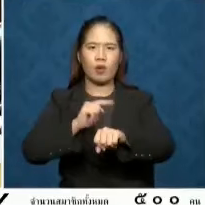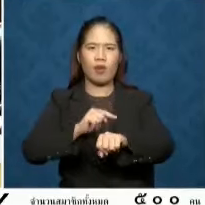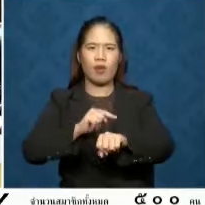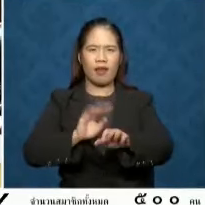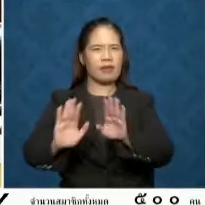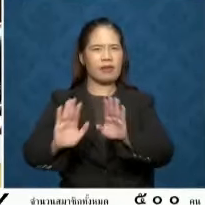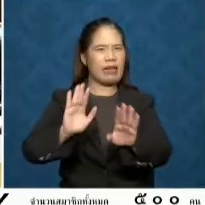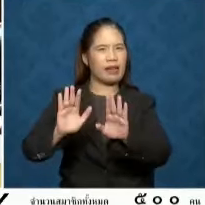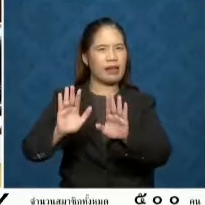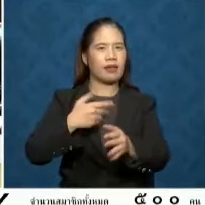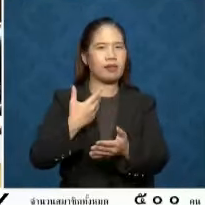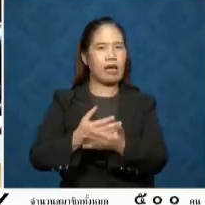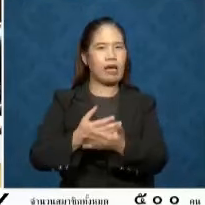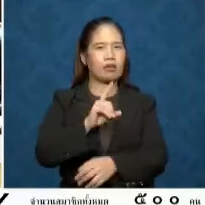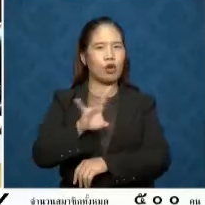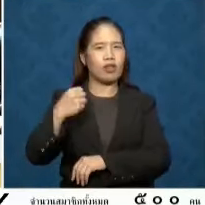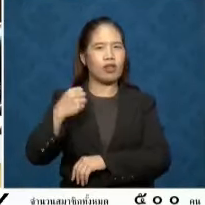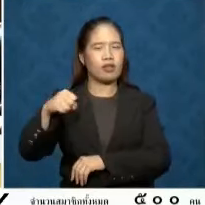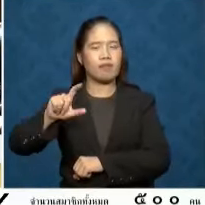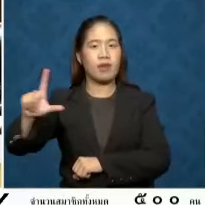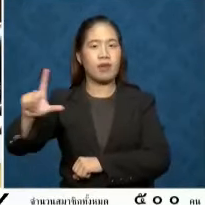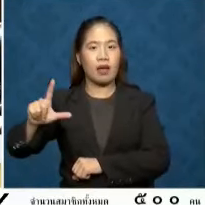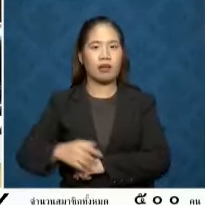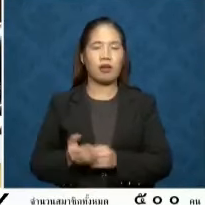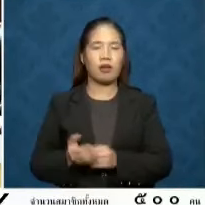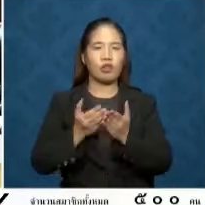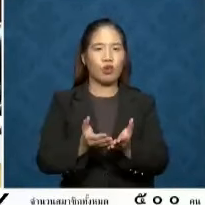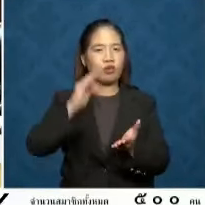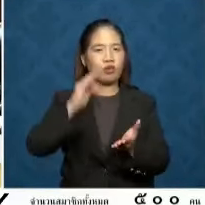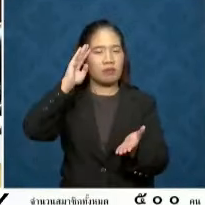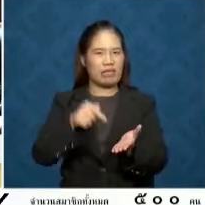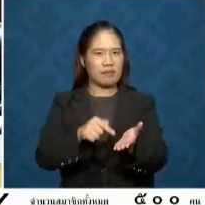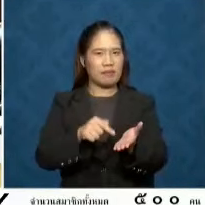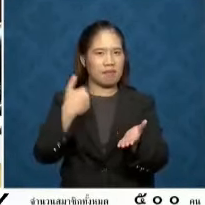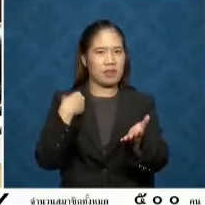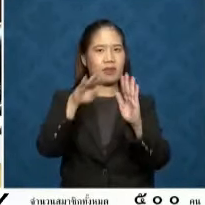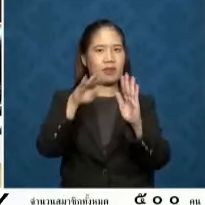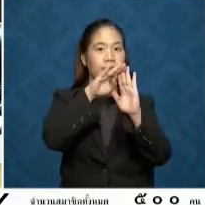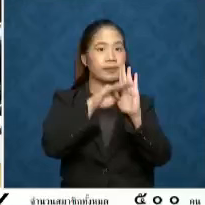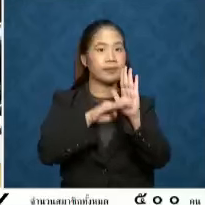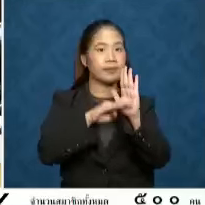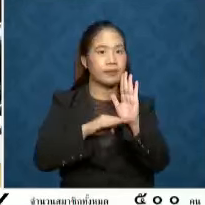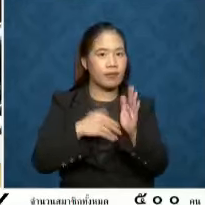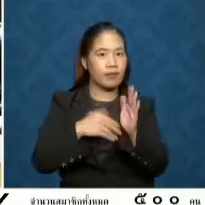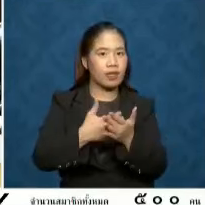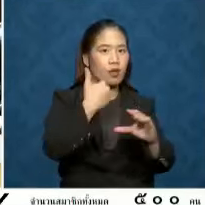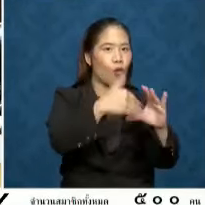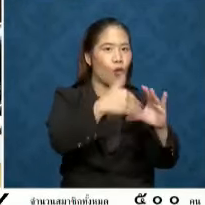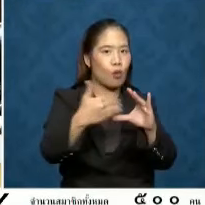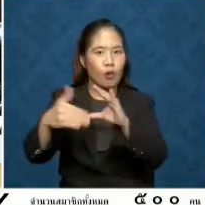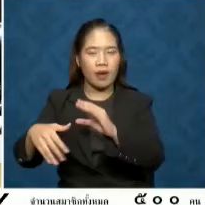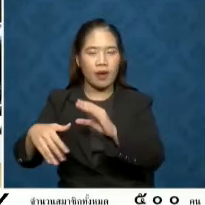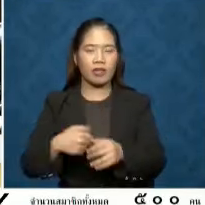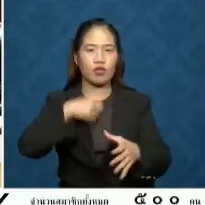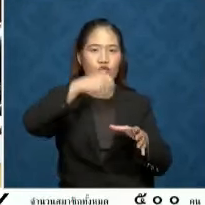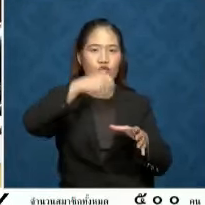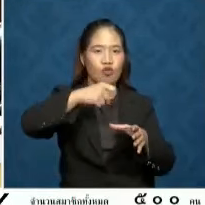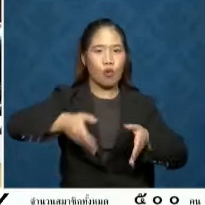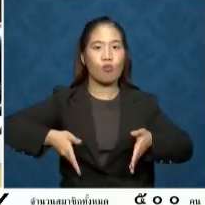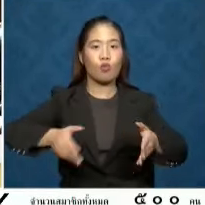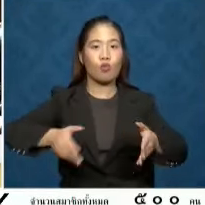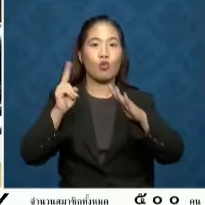ที่โอน110ล้านกองทัพเรือครับยังมีอีกหลายรายการที่โอนไปซ่อมลู่วิ่งสุขภาพเพื่อสุขภาพโอนไปจ่